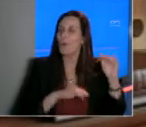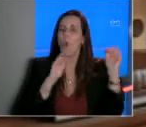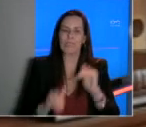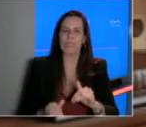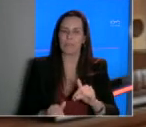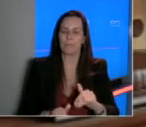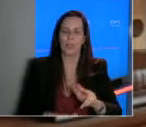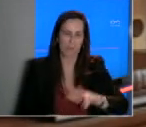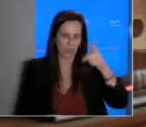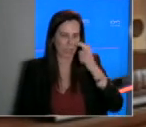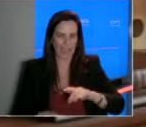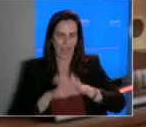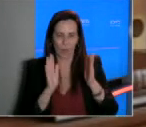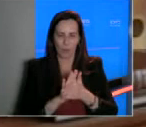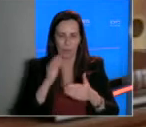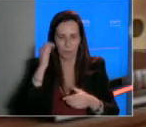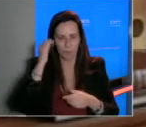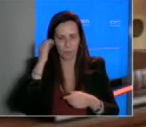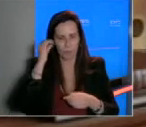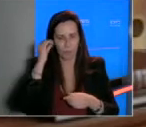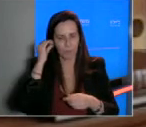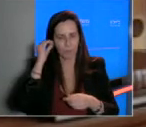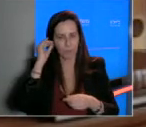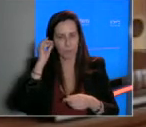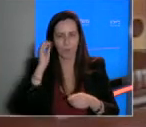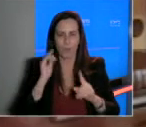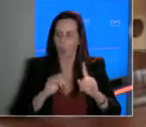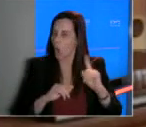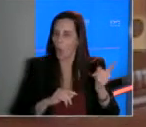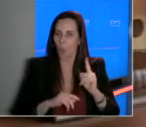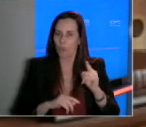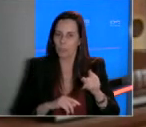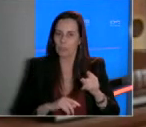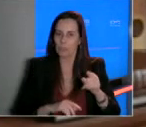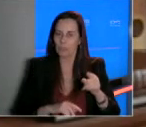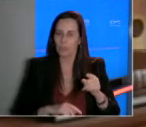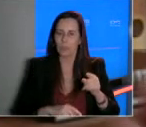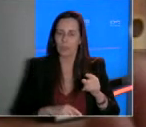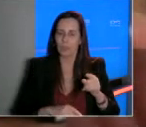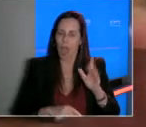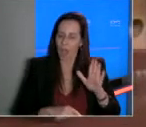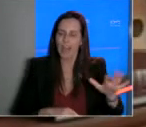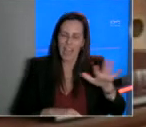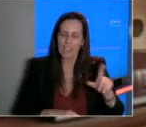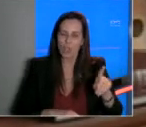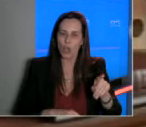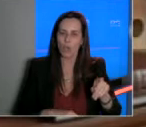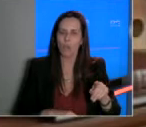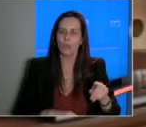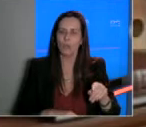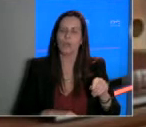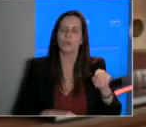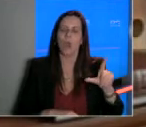קורסת. צפון איטליה בעיקרון. צפון איטליה, לא כל צפון איטליה, זה מדינה ענקית, אבל האזור הזה